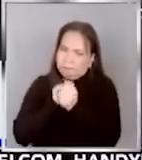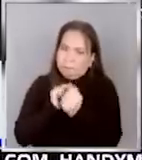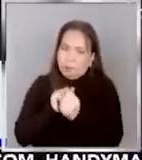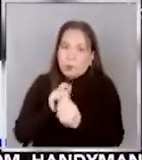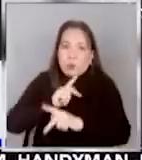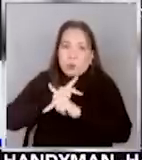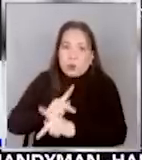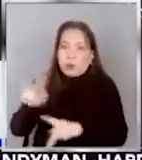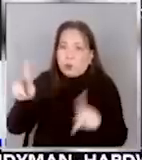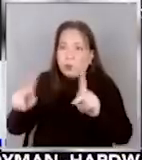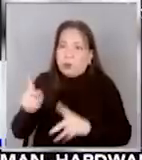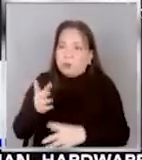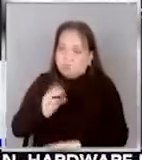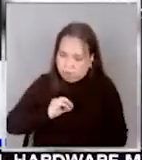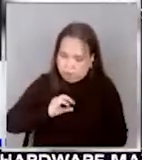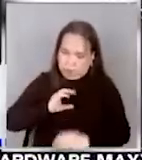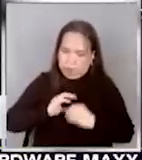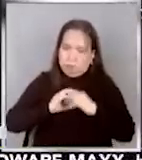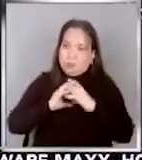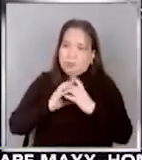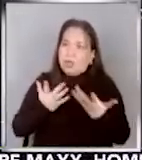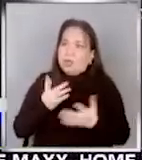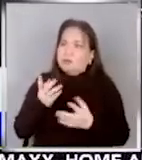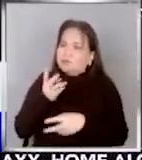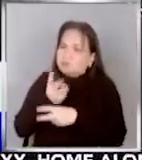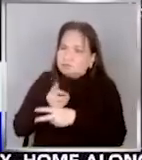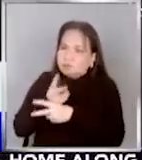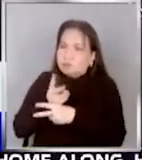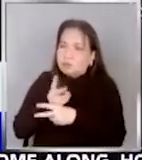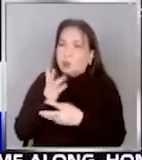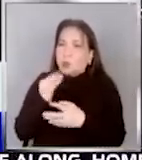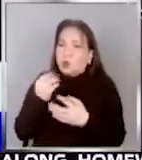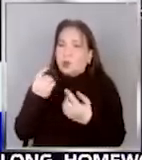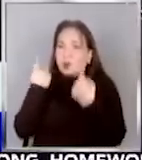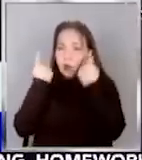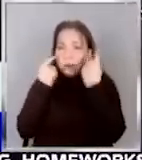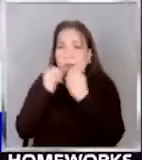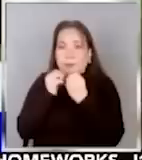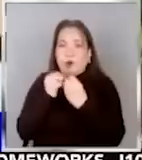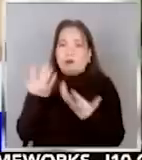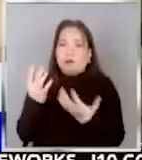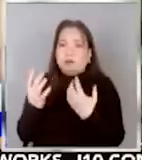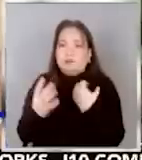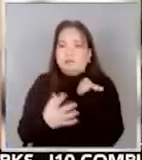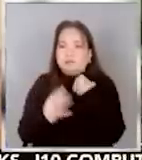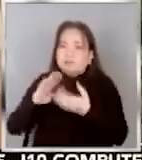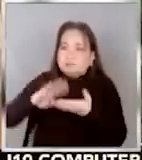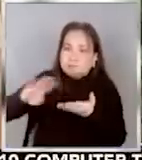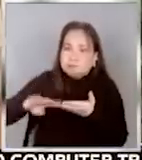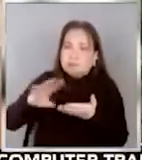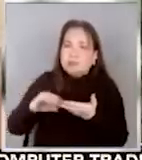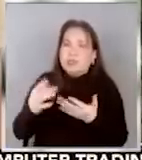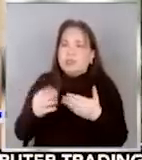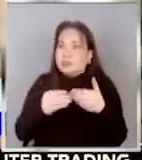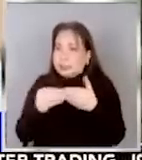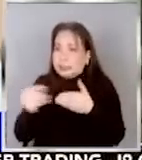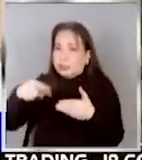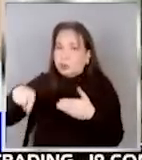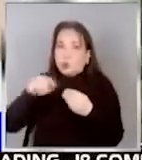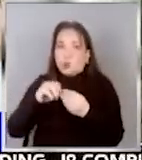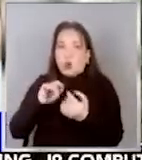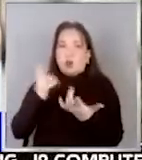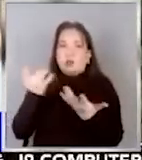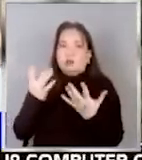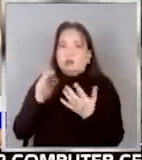of the disadvantaged, and lead the way to lasting and transformative development. Para sa GMA Integrated News, Ian